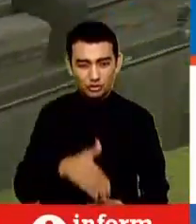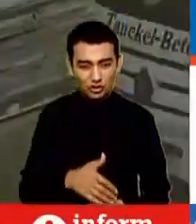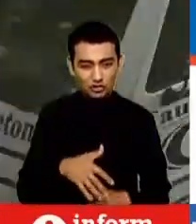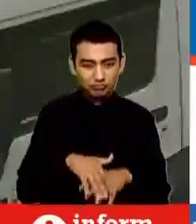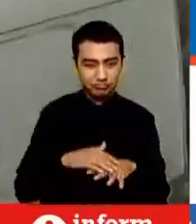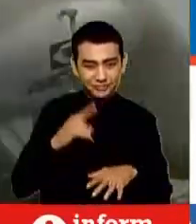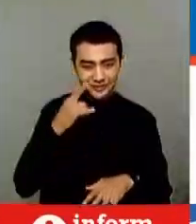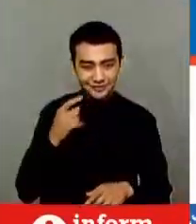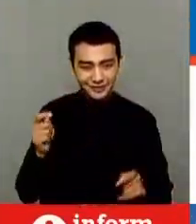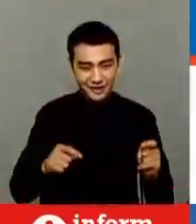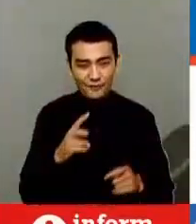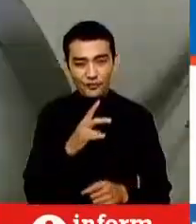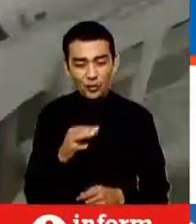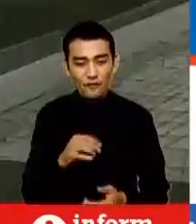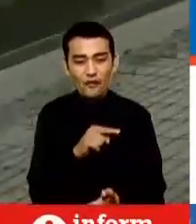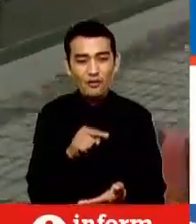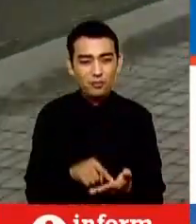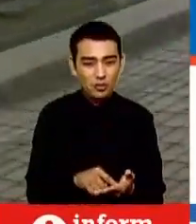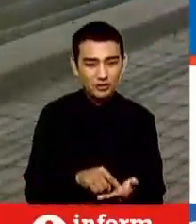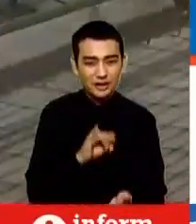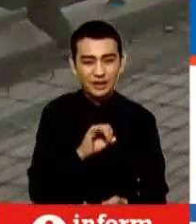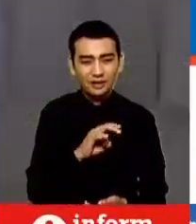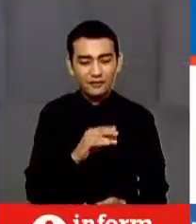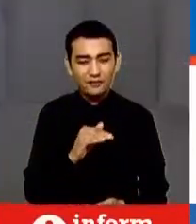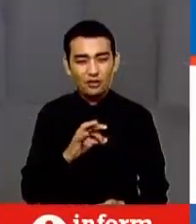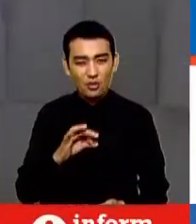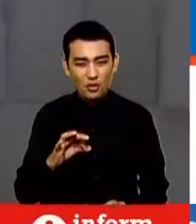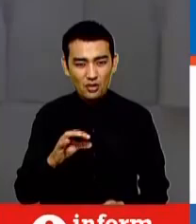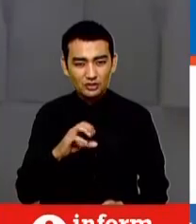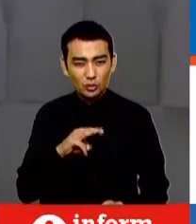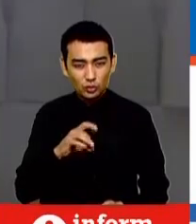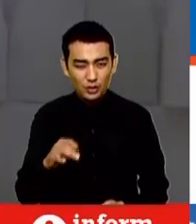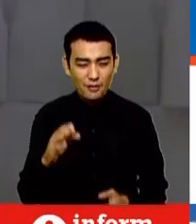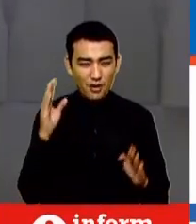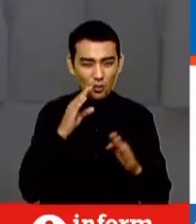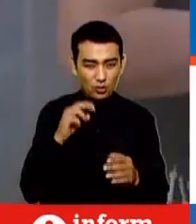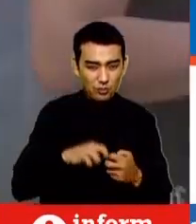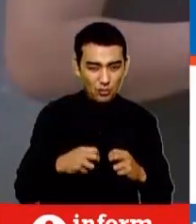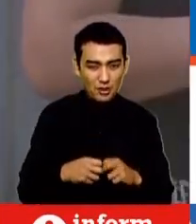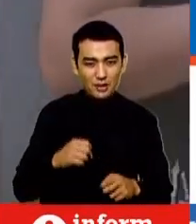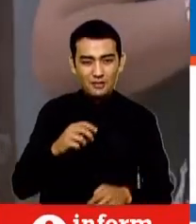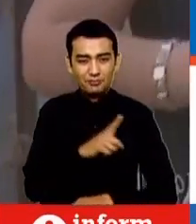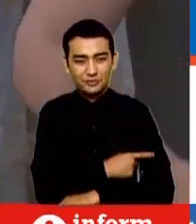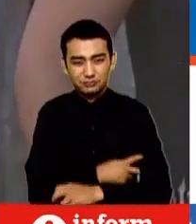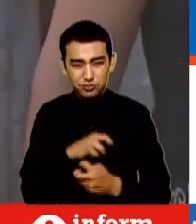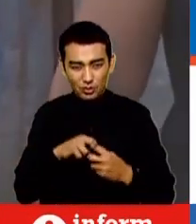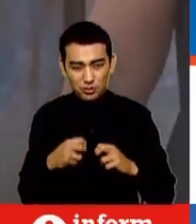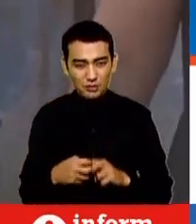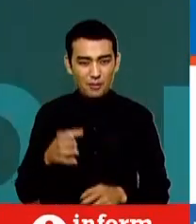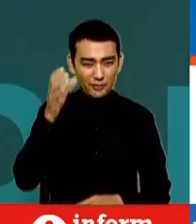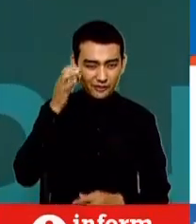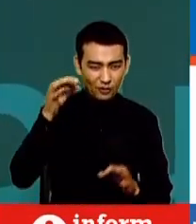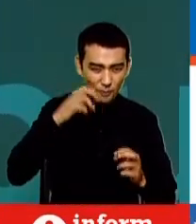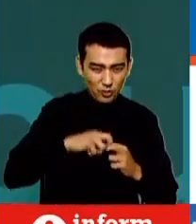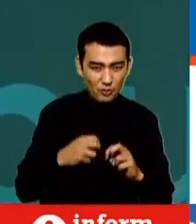наших граждан Однако вопросы инфраструктуры проблемы с экологией медицины и образованием здесь копятся годами из-за